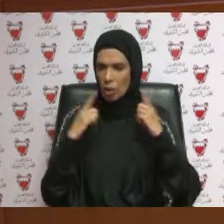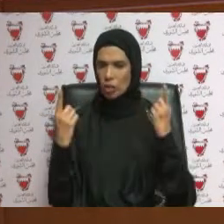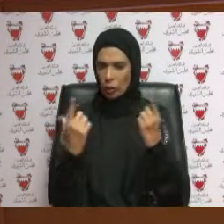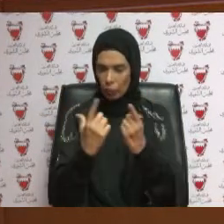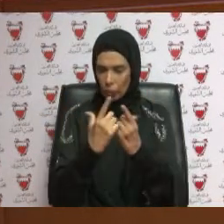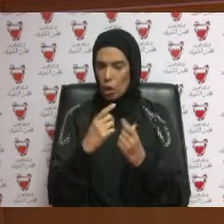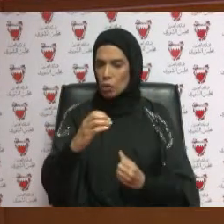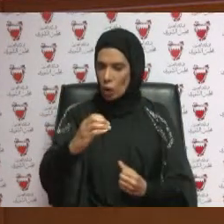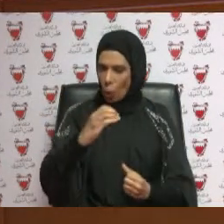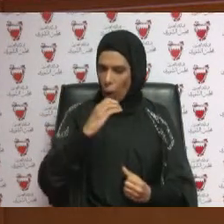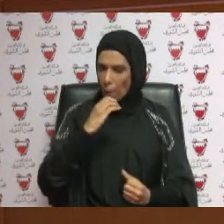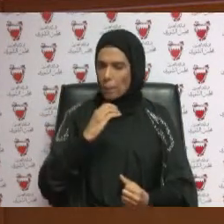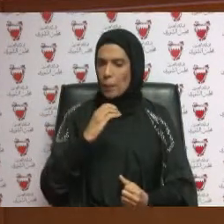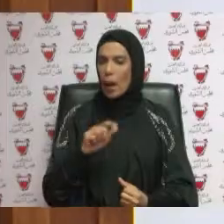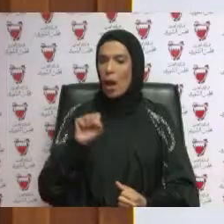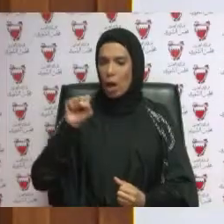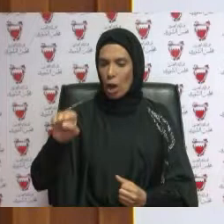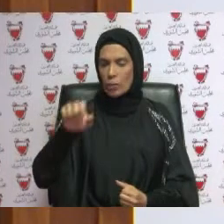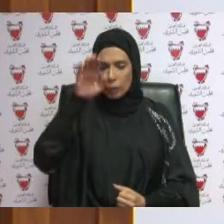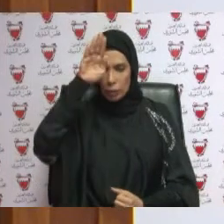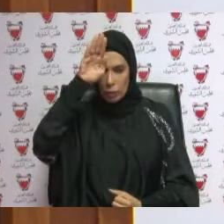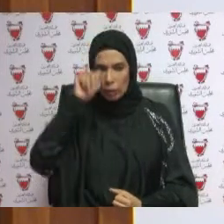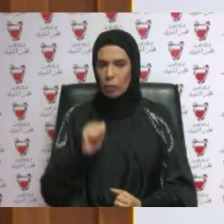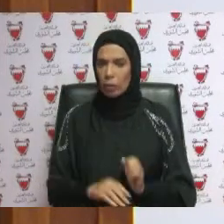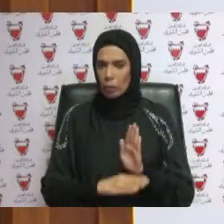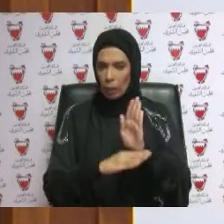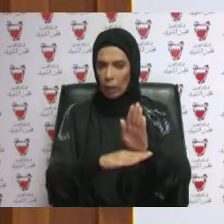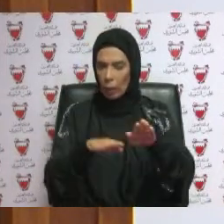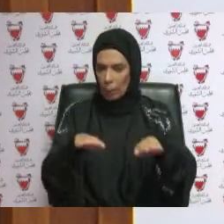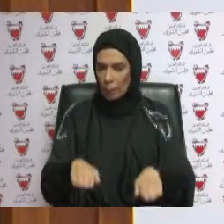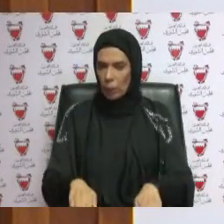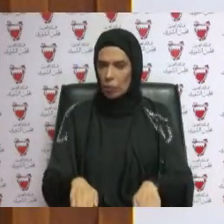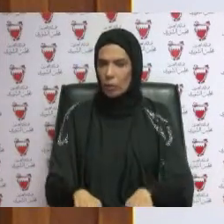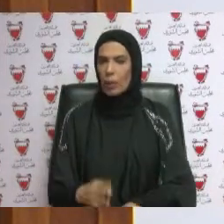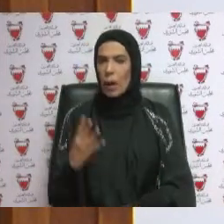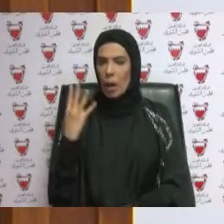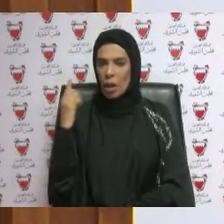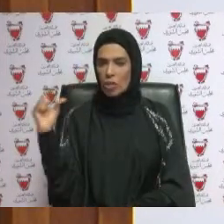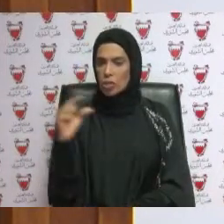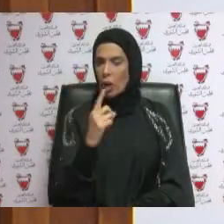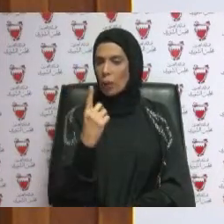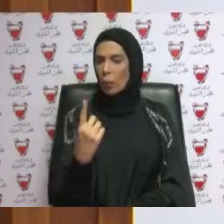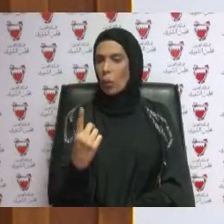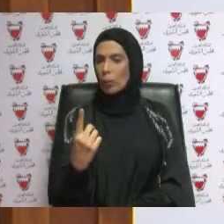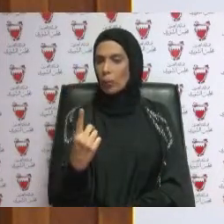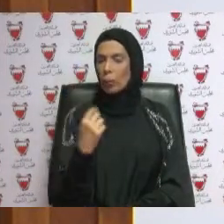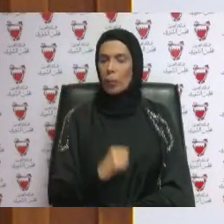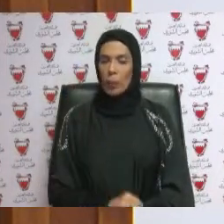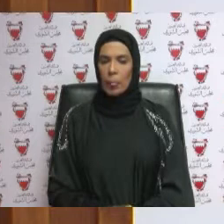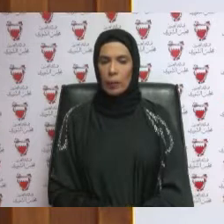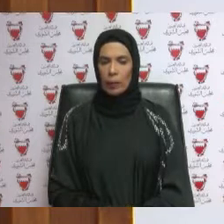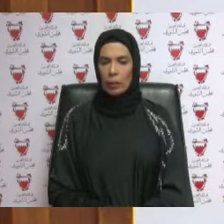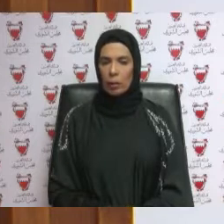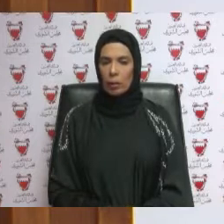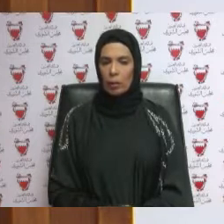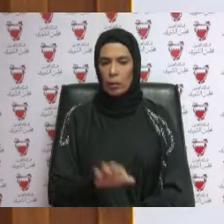مشروع الرد على الخطاب الملكي السامي لعرضه على المجلس الموقر خلال 4 أسابيع من تاريخ قرار سالف الذكر،